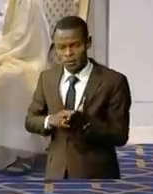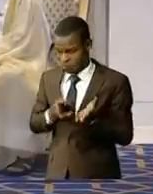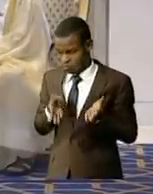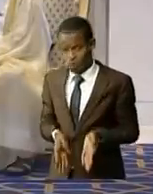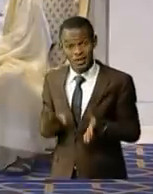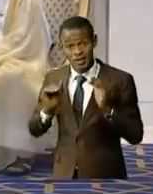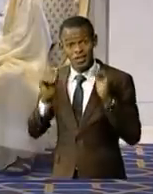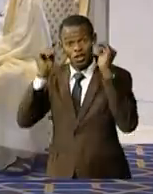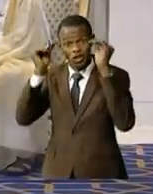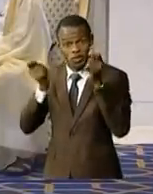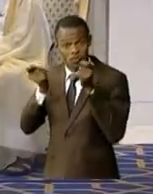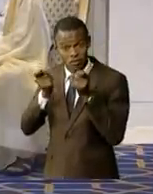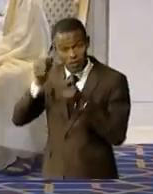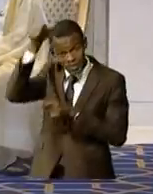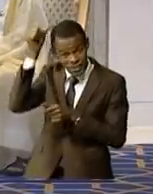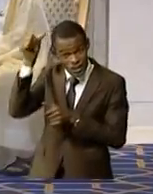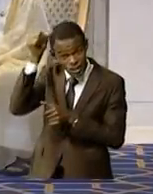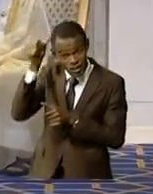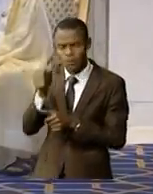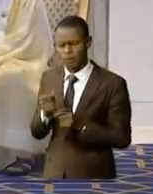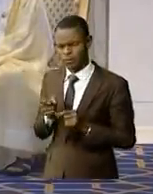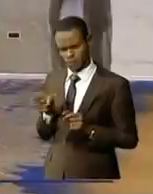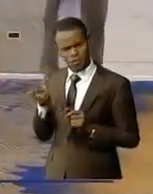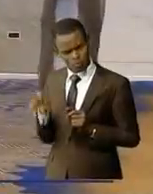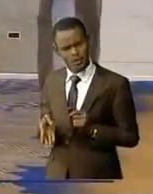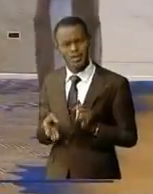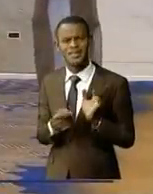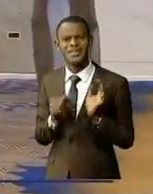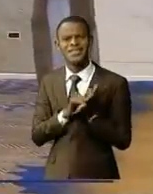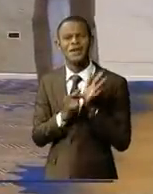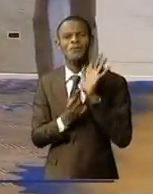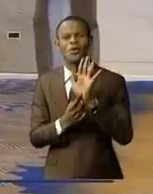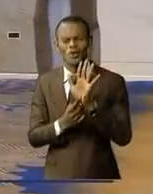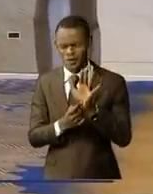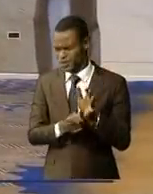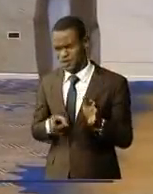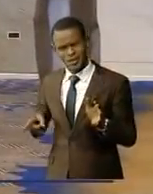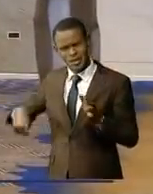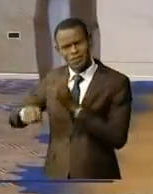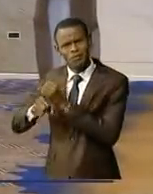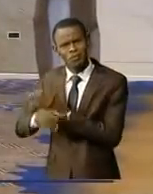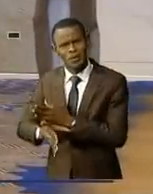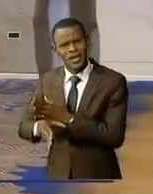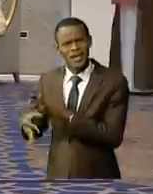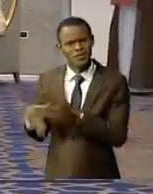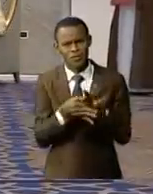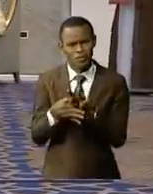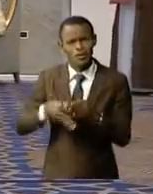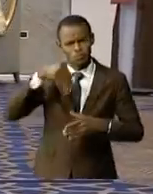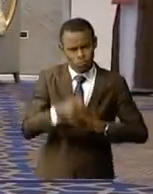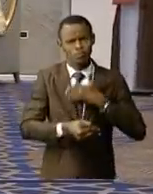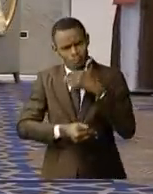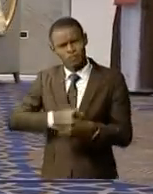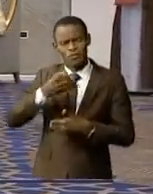un indicateur qu'ils ont vraiment envie de faire avancer les choses. Et ce qu'il faut faire maintenant, c'est très rapidement réunir